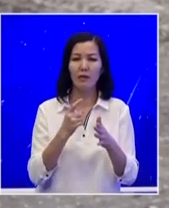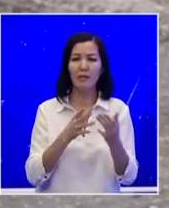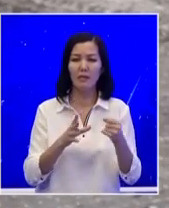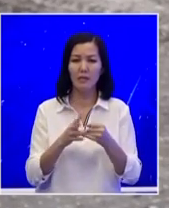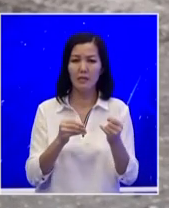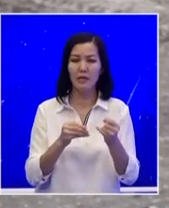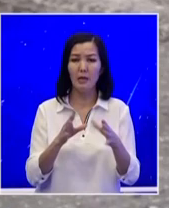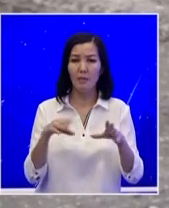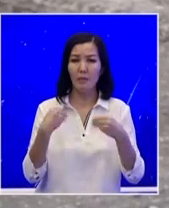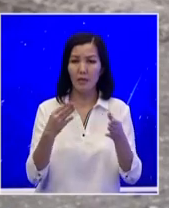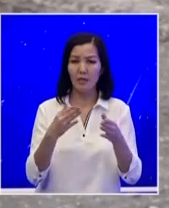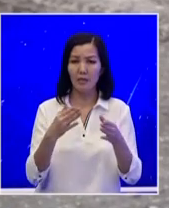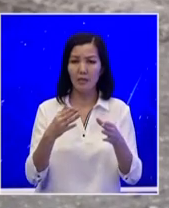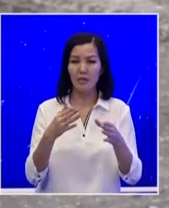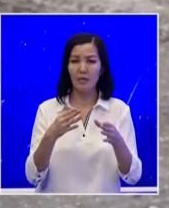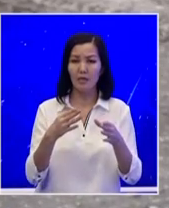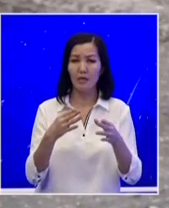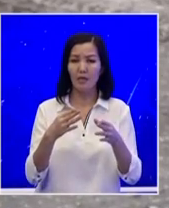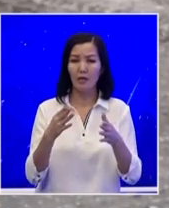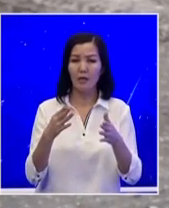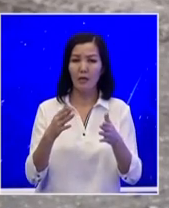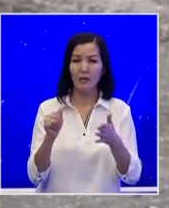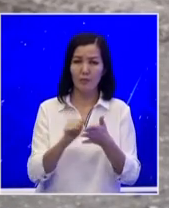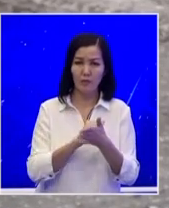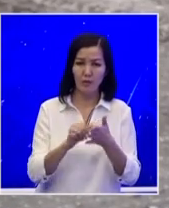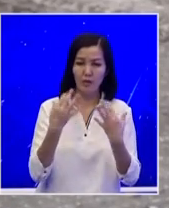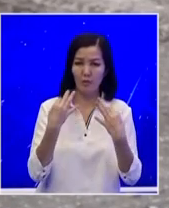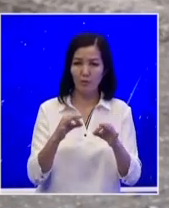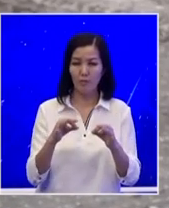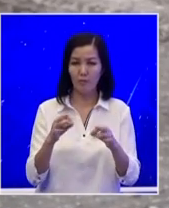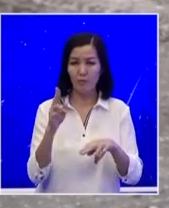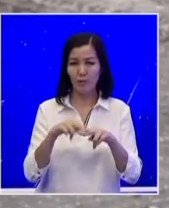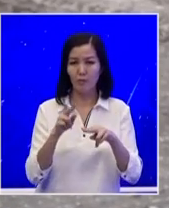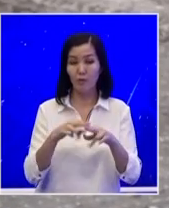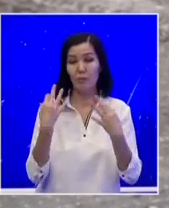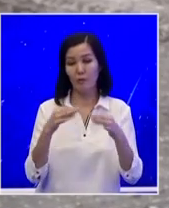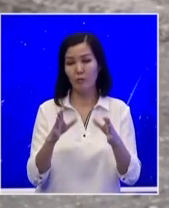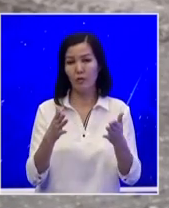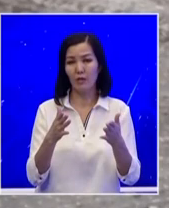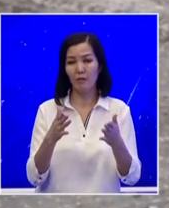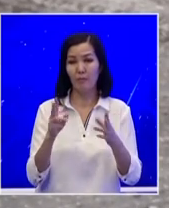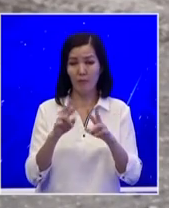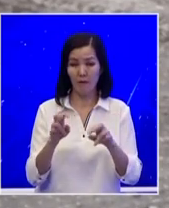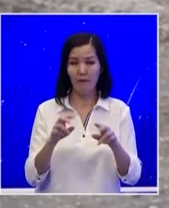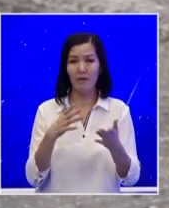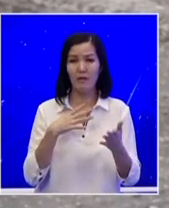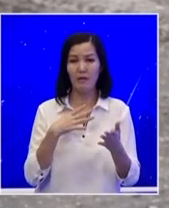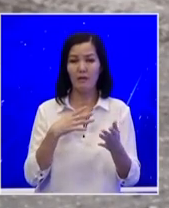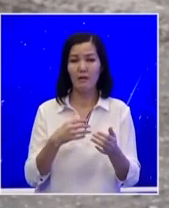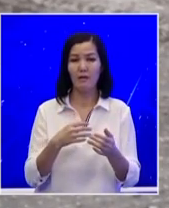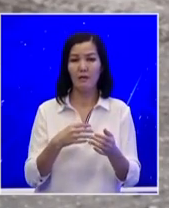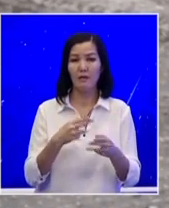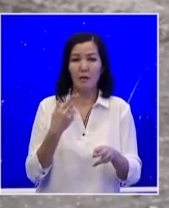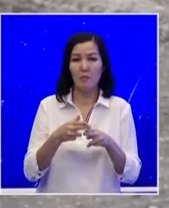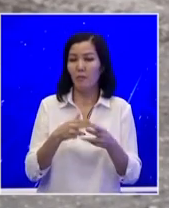сельхозпроизводитель, я им показал индивидуальное предпринимательство, удостоверение личности, ну и пропустили. проверили, пропустили.